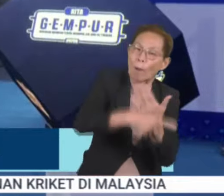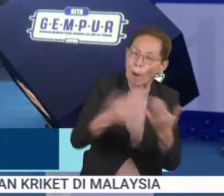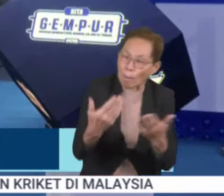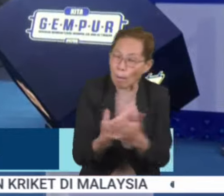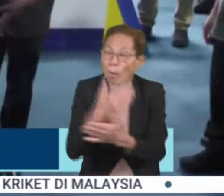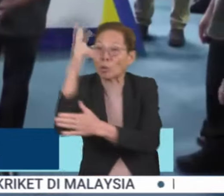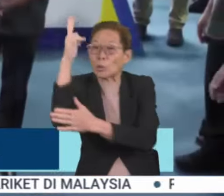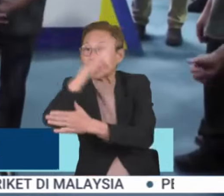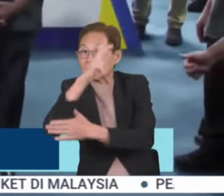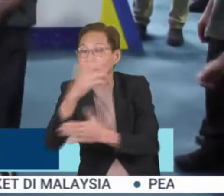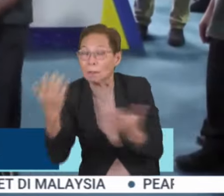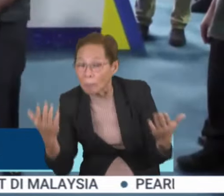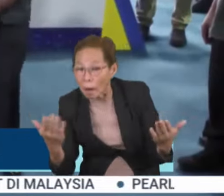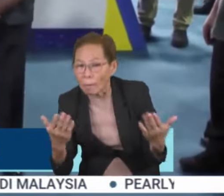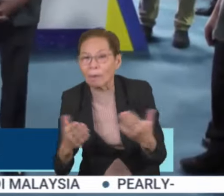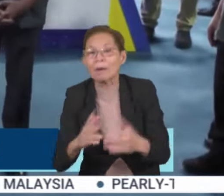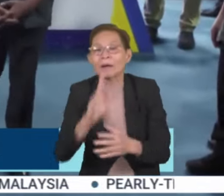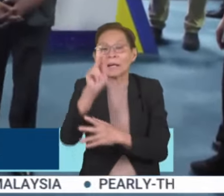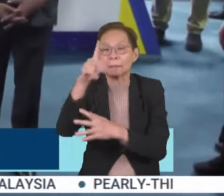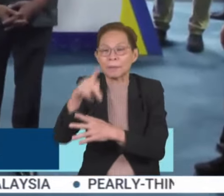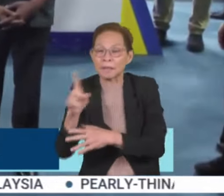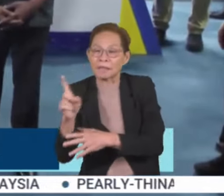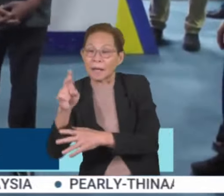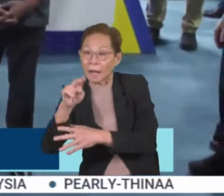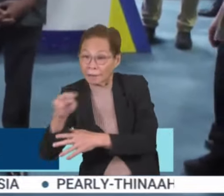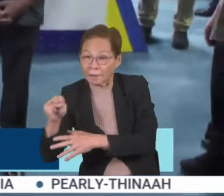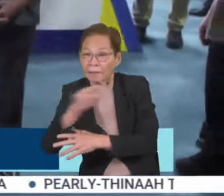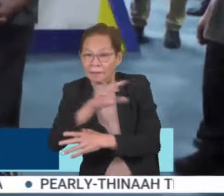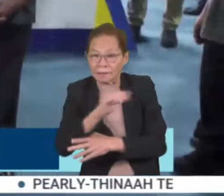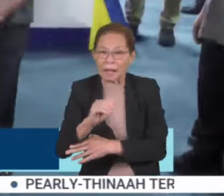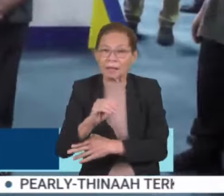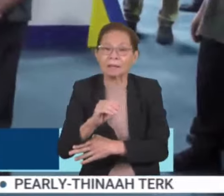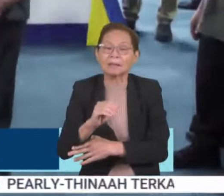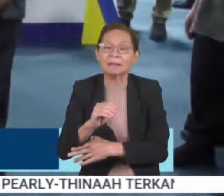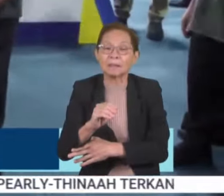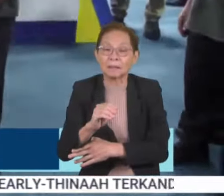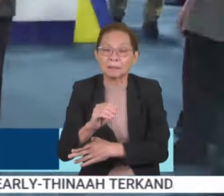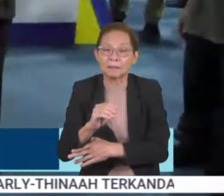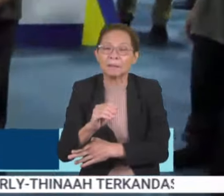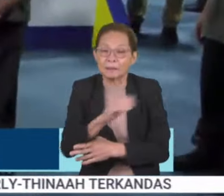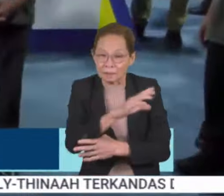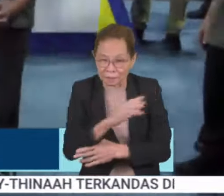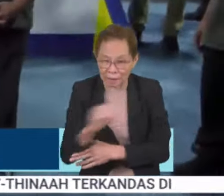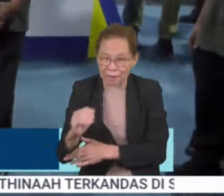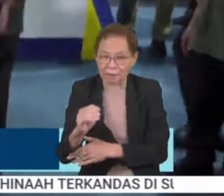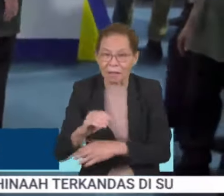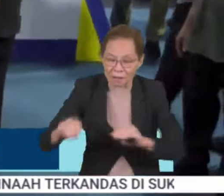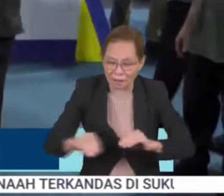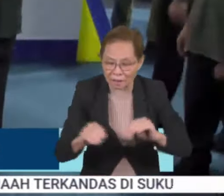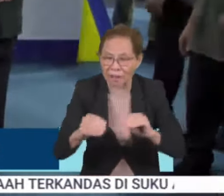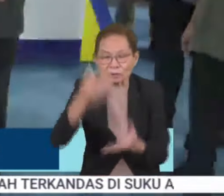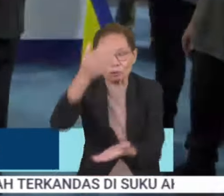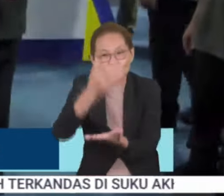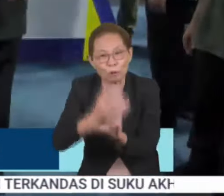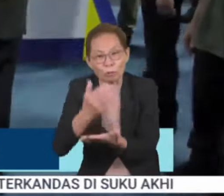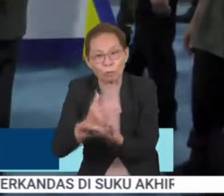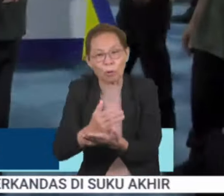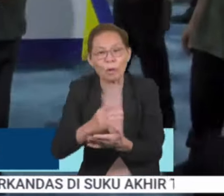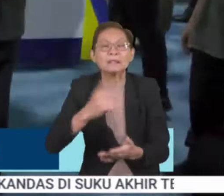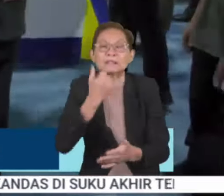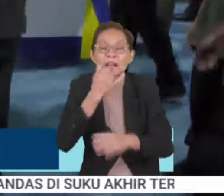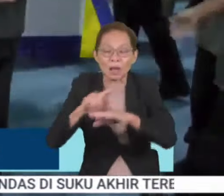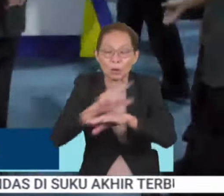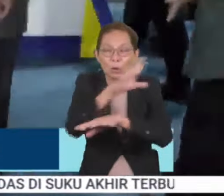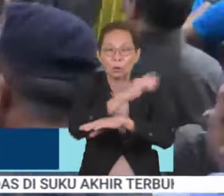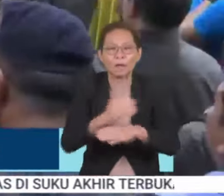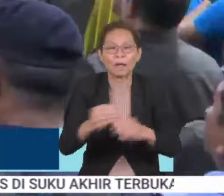baru kerajaan melalui Kementerian Perdagangan Dalam Negeri dan Kos Sara Hidup KPDN, iaitu gerakan membantras manipulasi